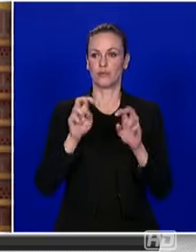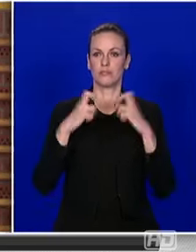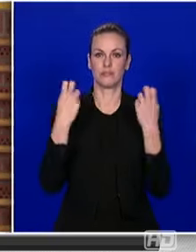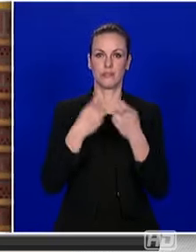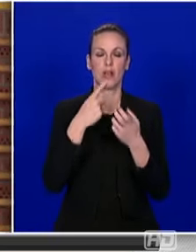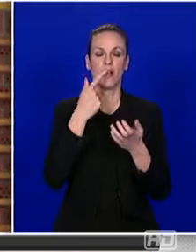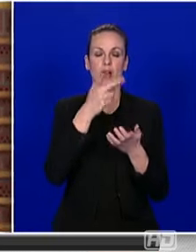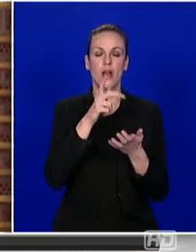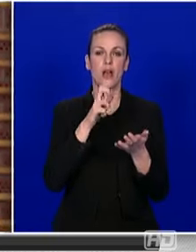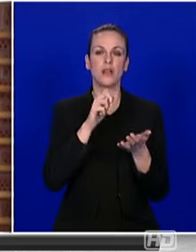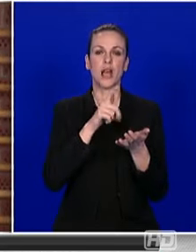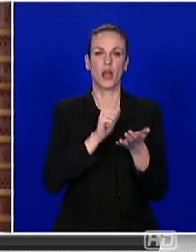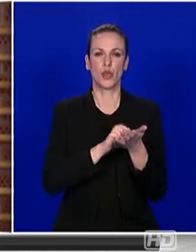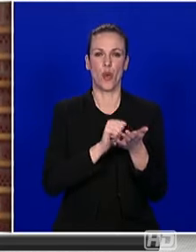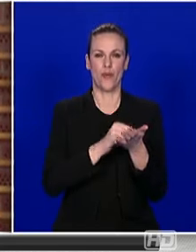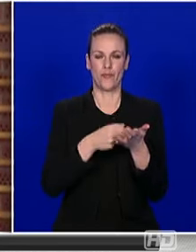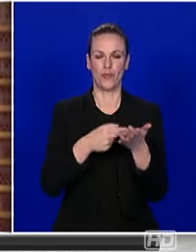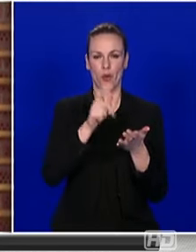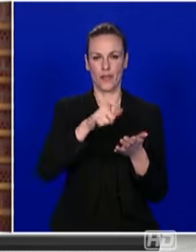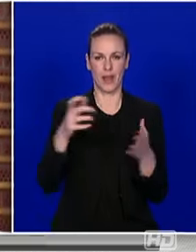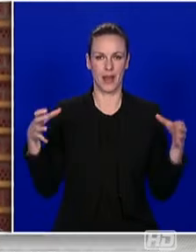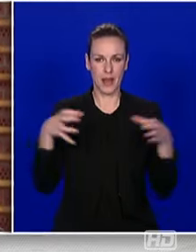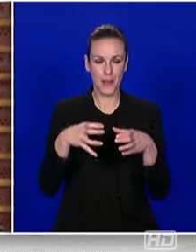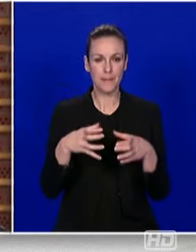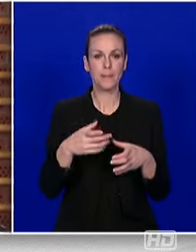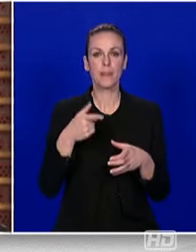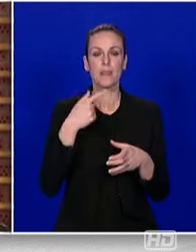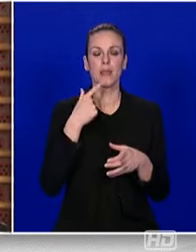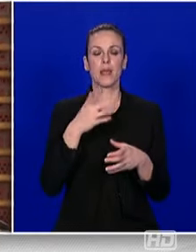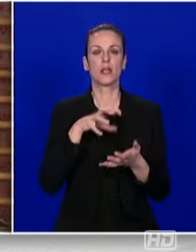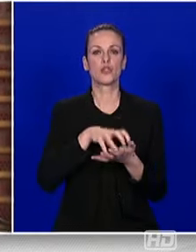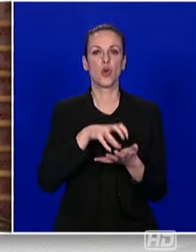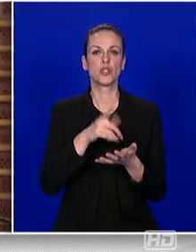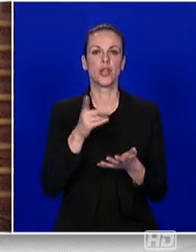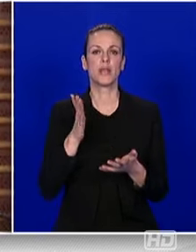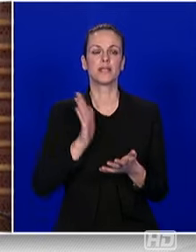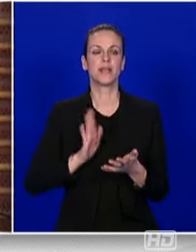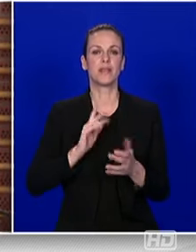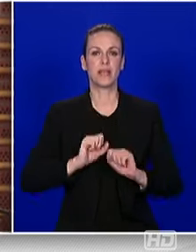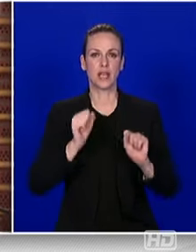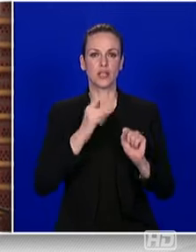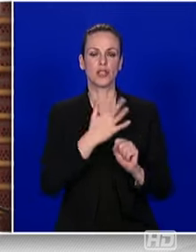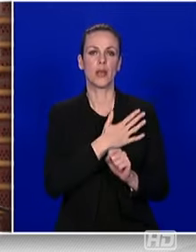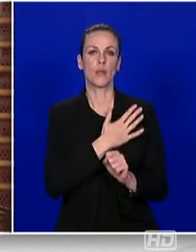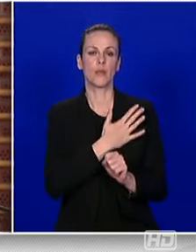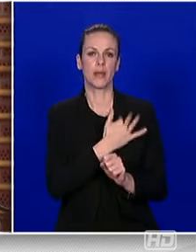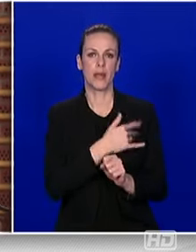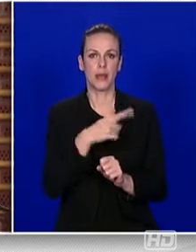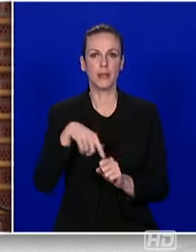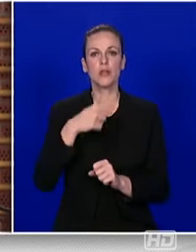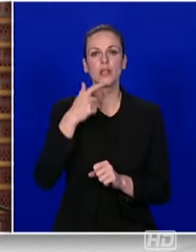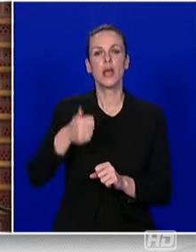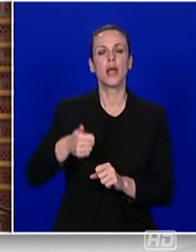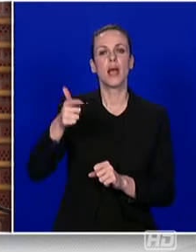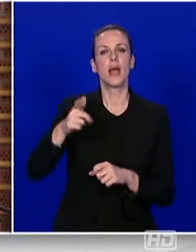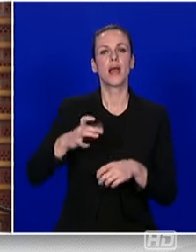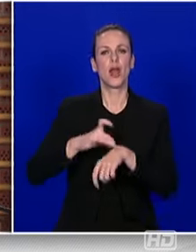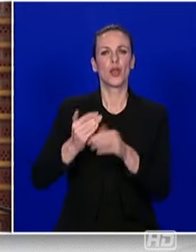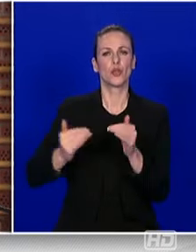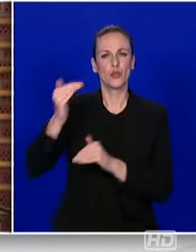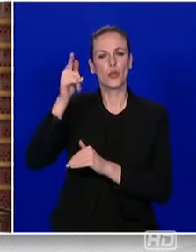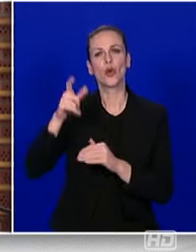Stožera civilne zaštite Republike Hrvatske. Pozivam primarius Janković Katalinić da nas upozna